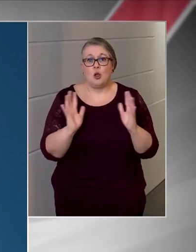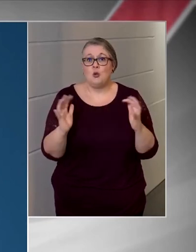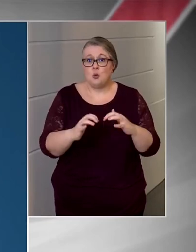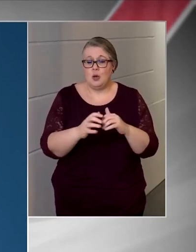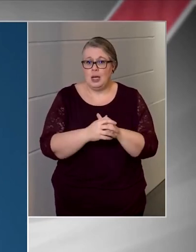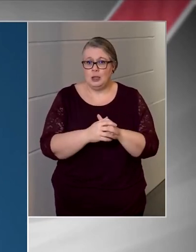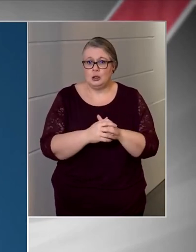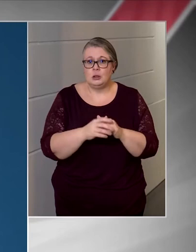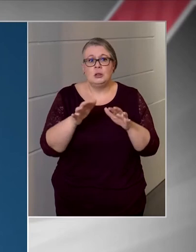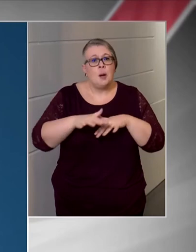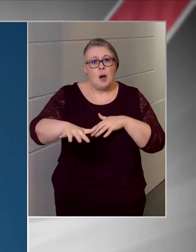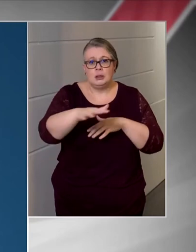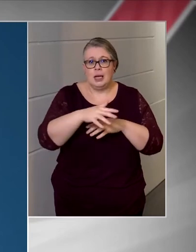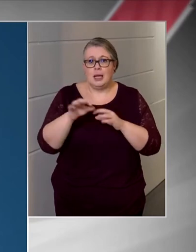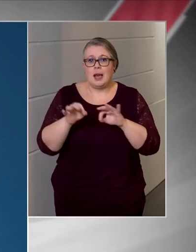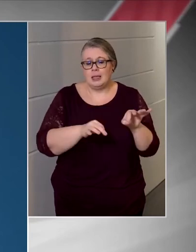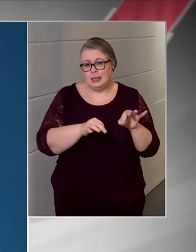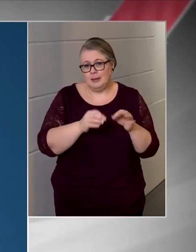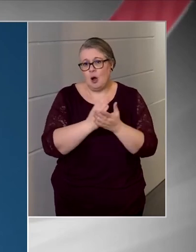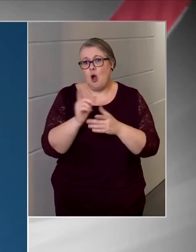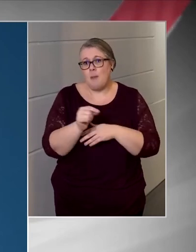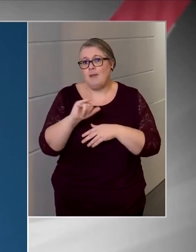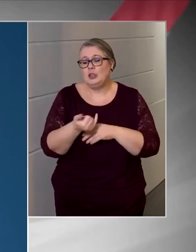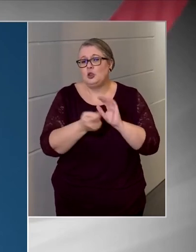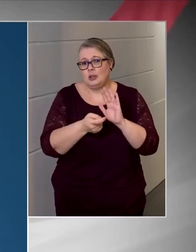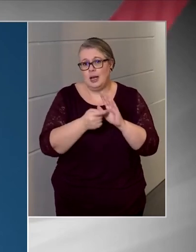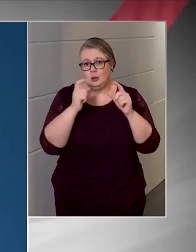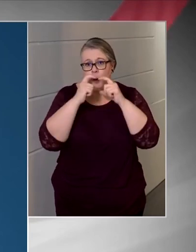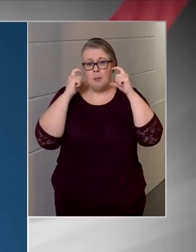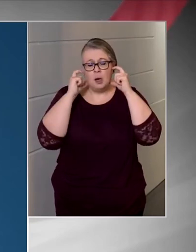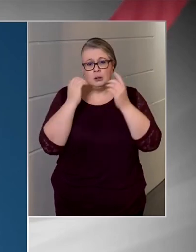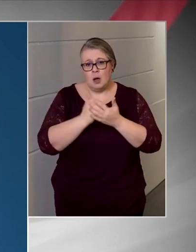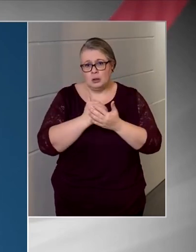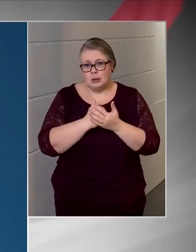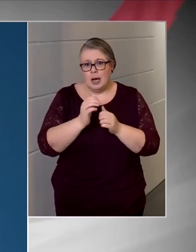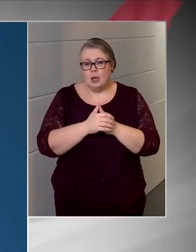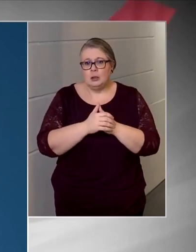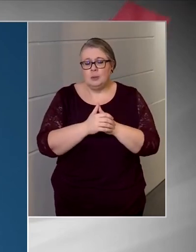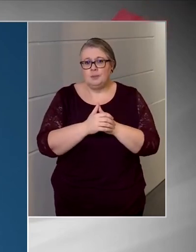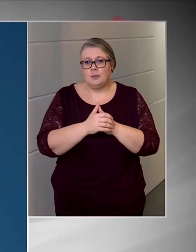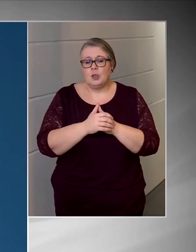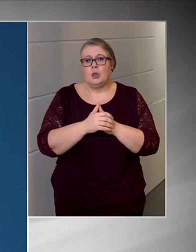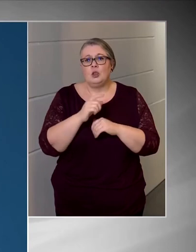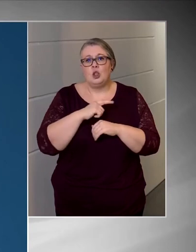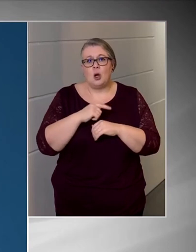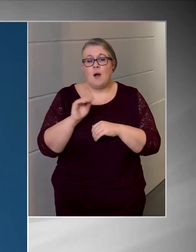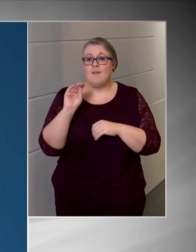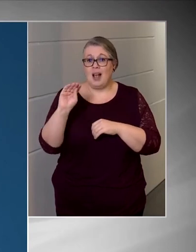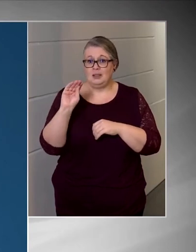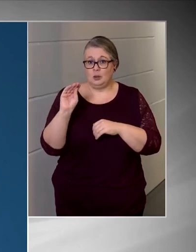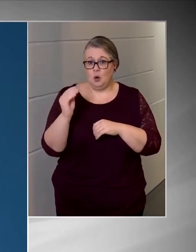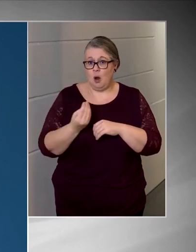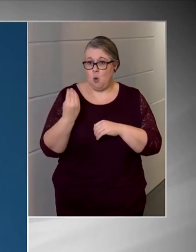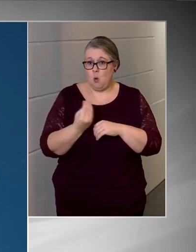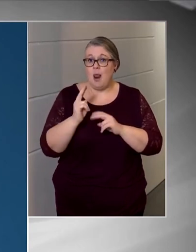gyűléseken, szabadtéri rendezvényeken is kötelező a maszkhasználat, mindösszesen csak a felszólaló veheti